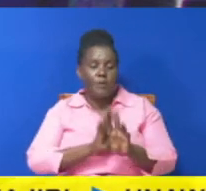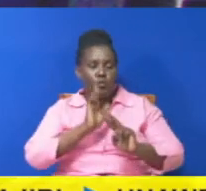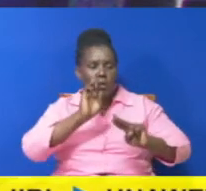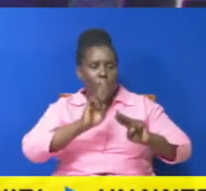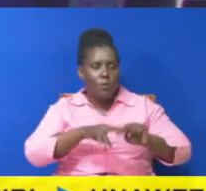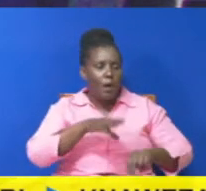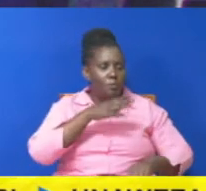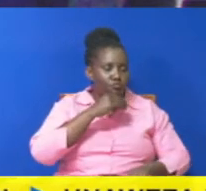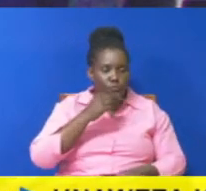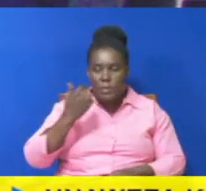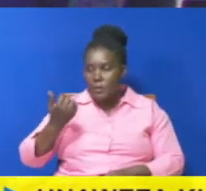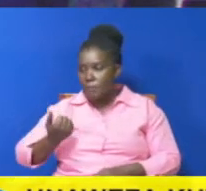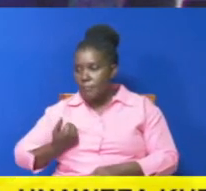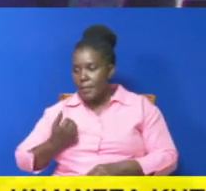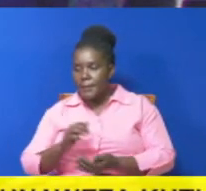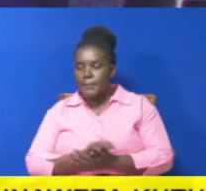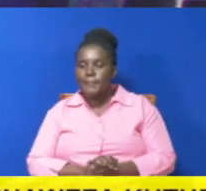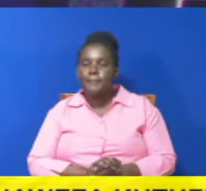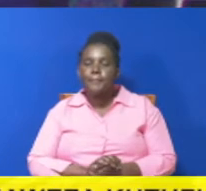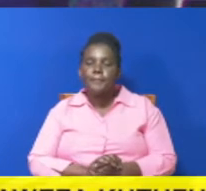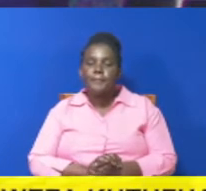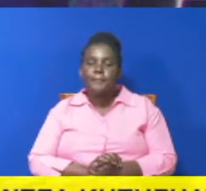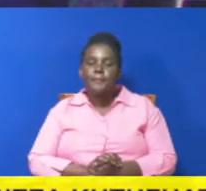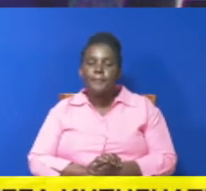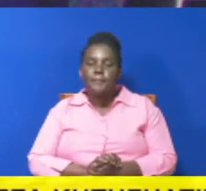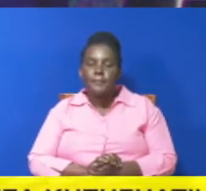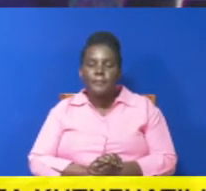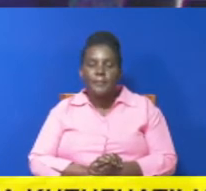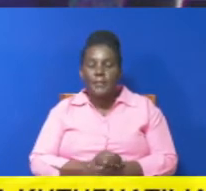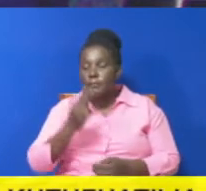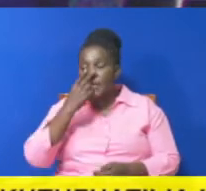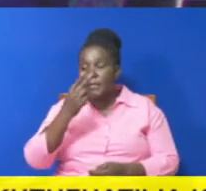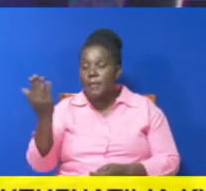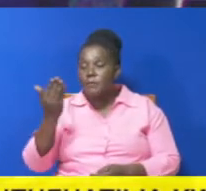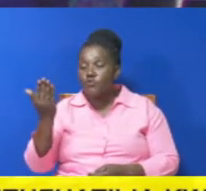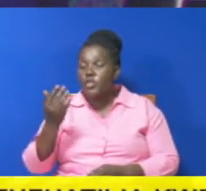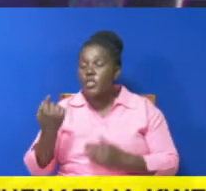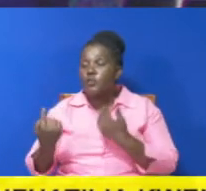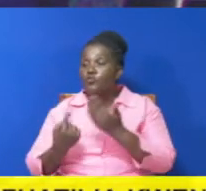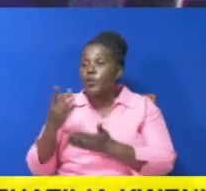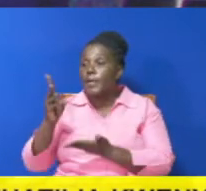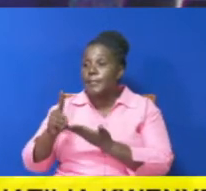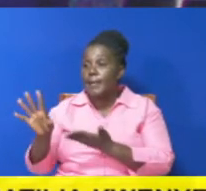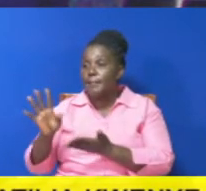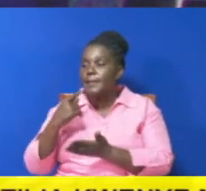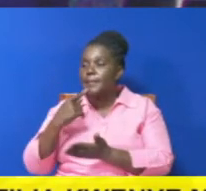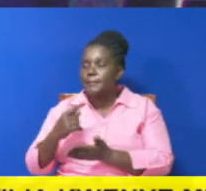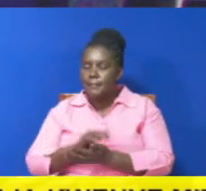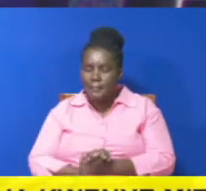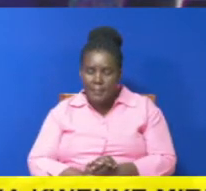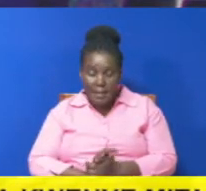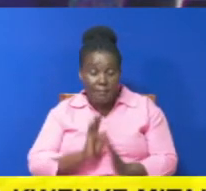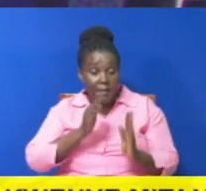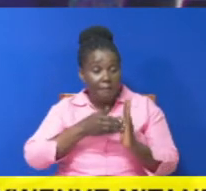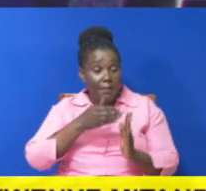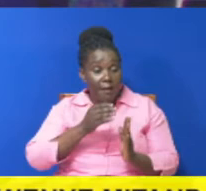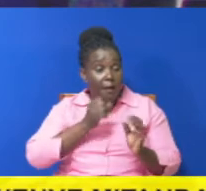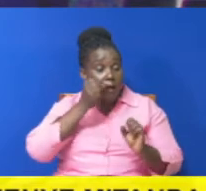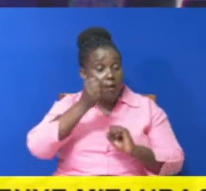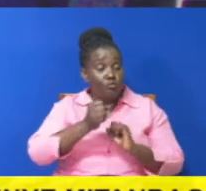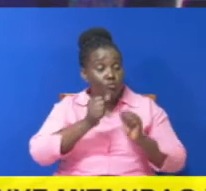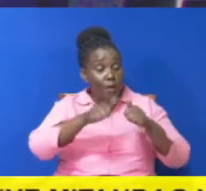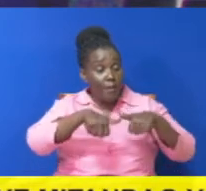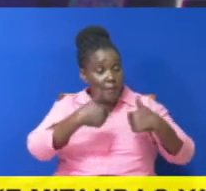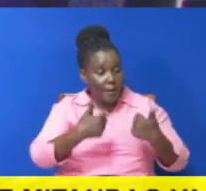kuishi. Na Filipo ye memba wa Dar es Salaam anasema inapofikia hatua ya kupiana talaka, manake